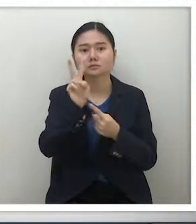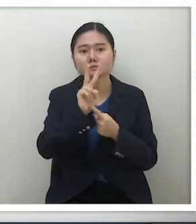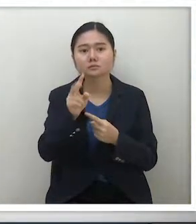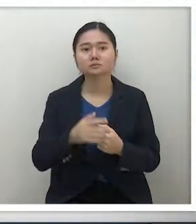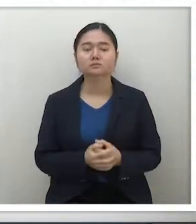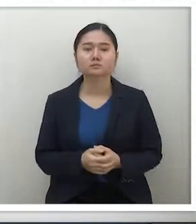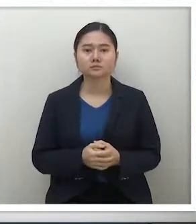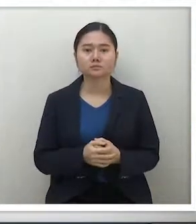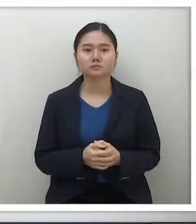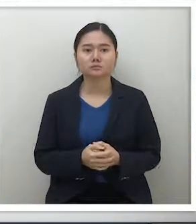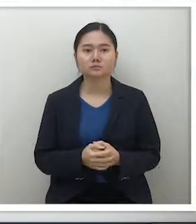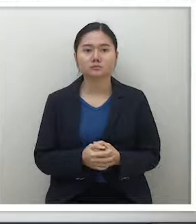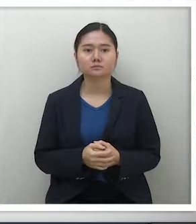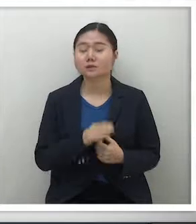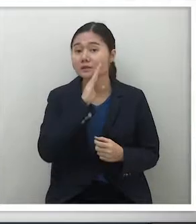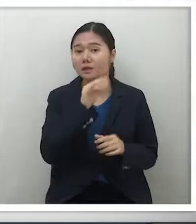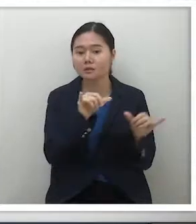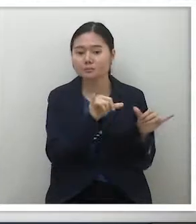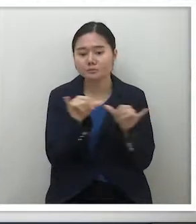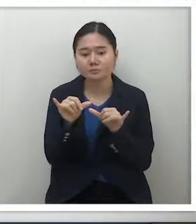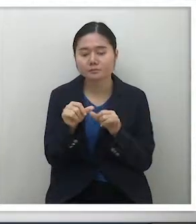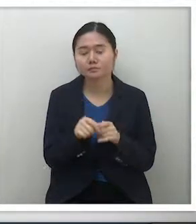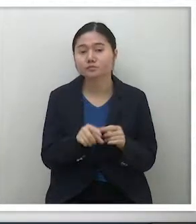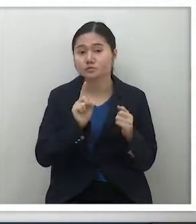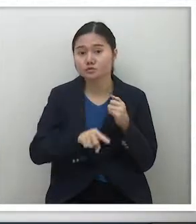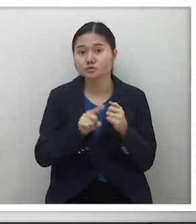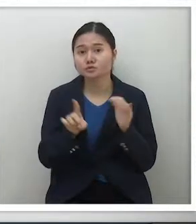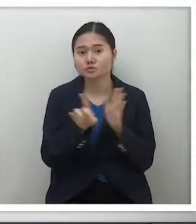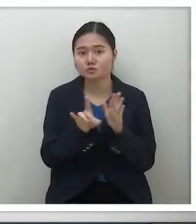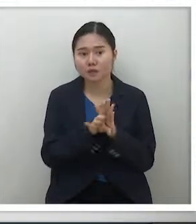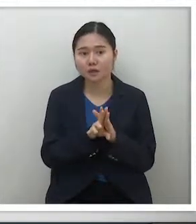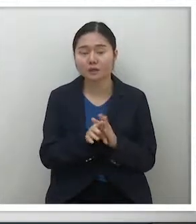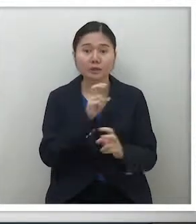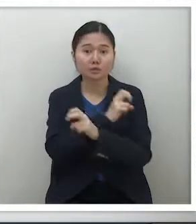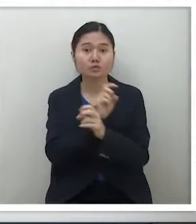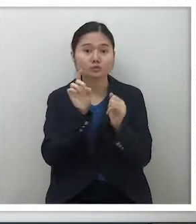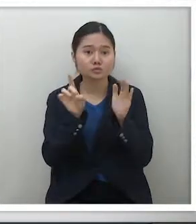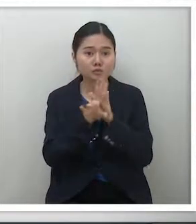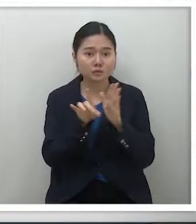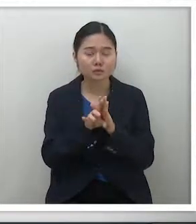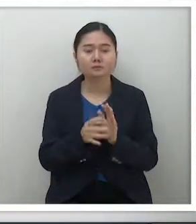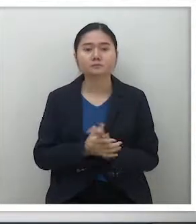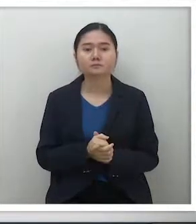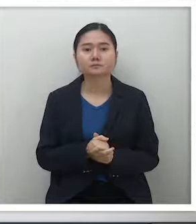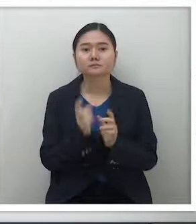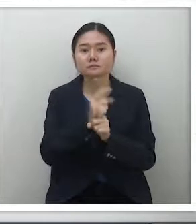นะครับถ้าเราขยับบนสุดท้ายเนี่ยบนสุดท้ายคือตัวเนี้ยท